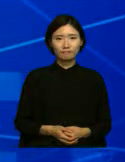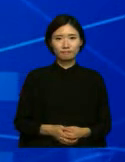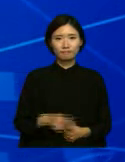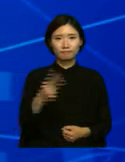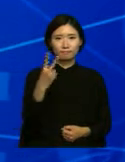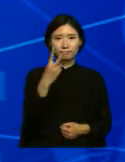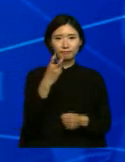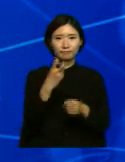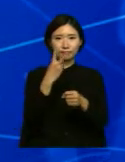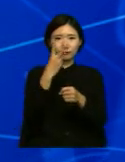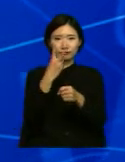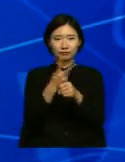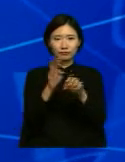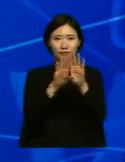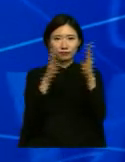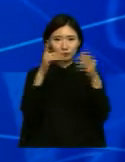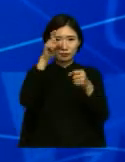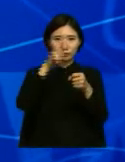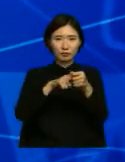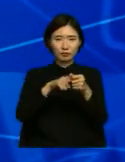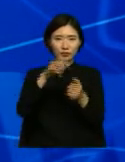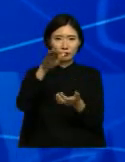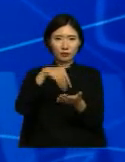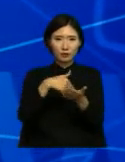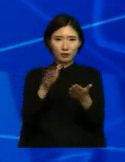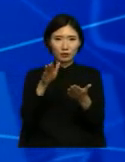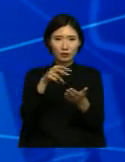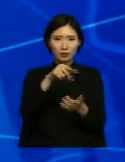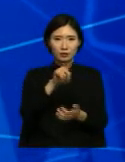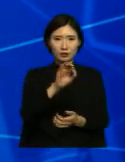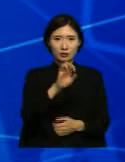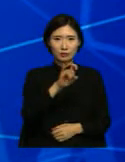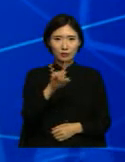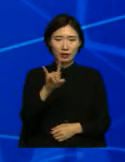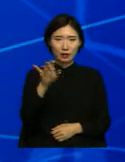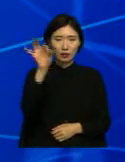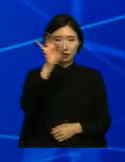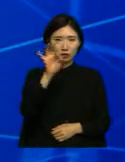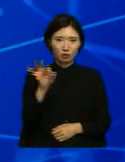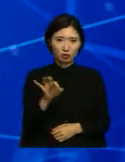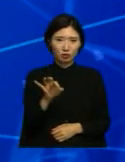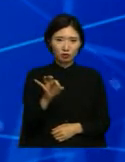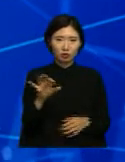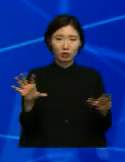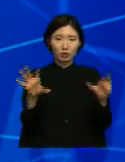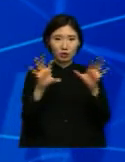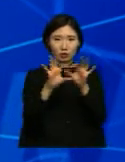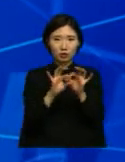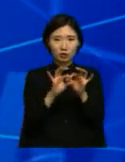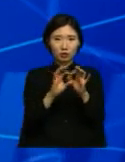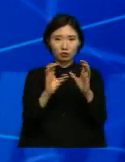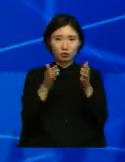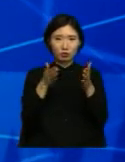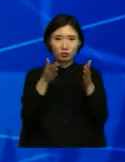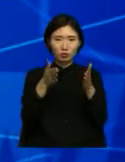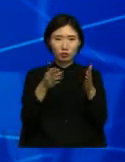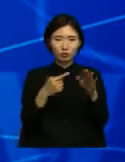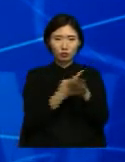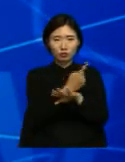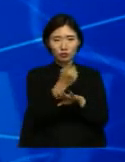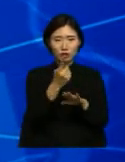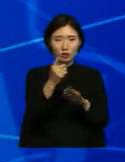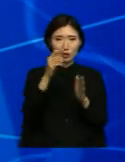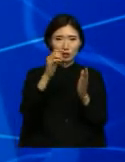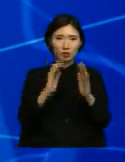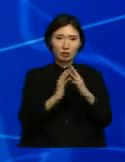오는 2022년 개통 목표로 동두천시 상패동에서 연천군 청산면을 잇는 국도 대체 우회도로 건설